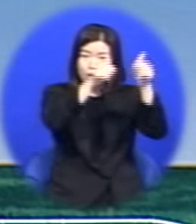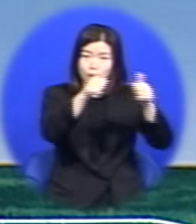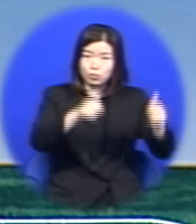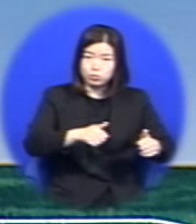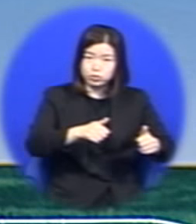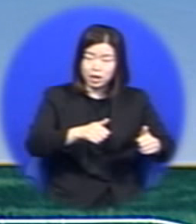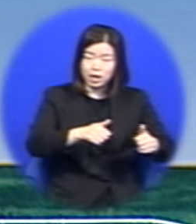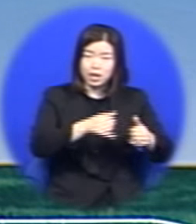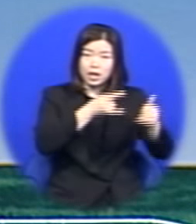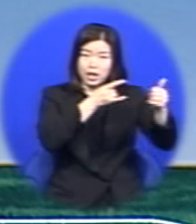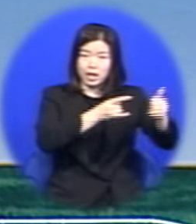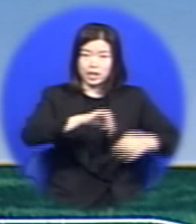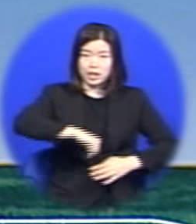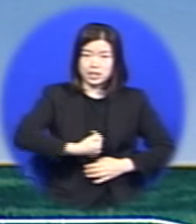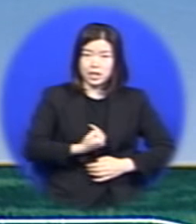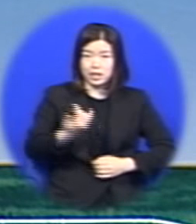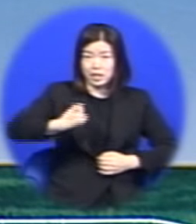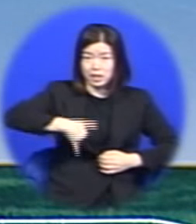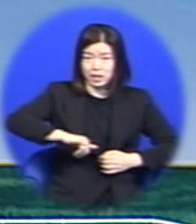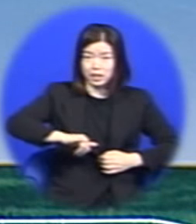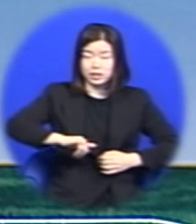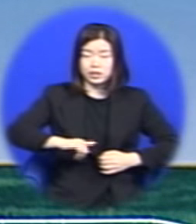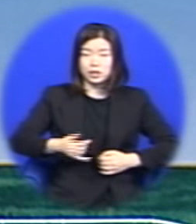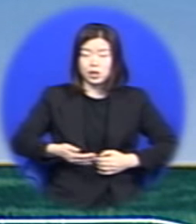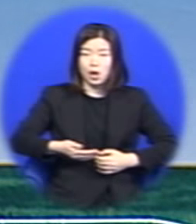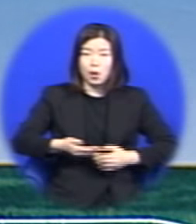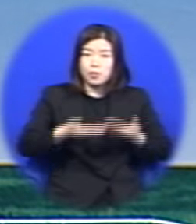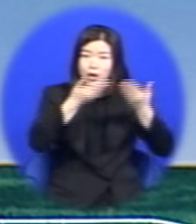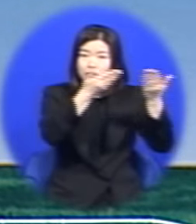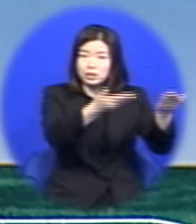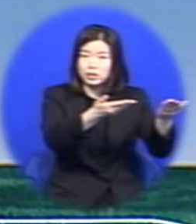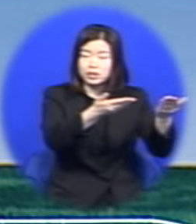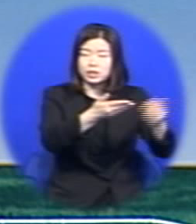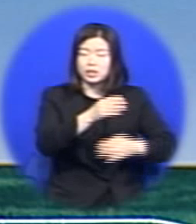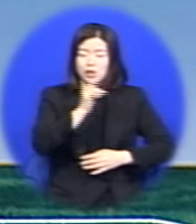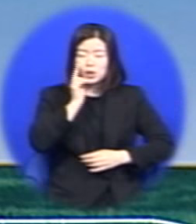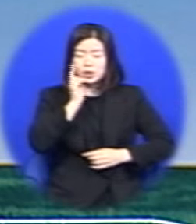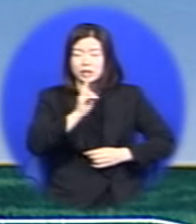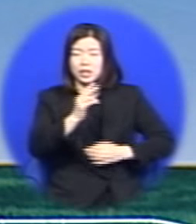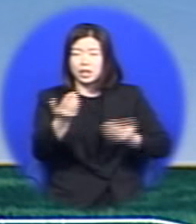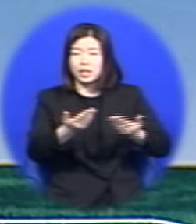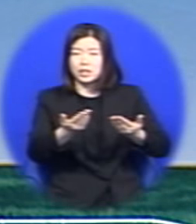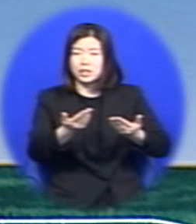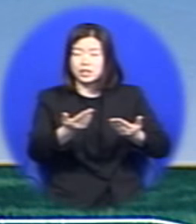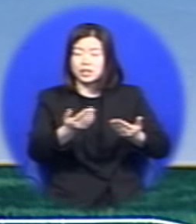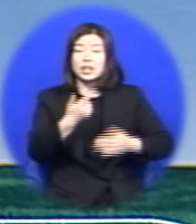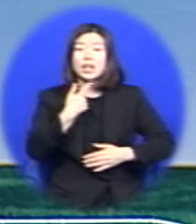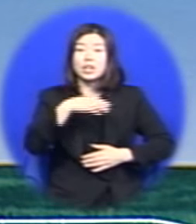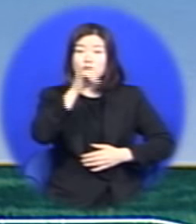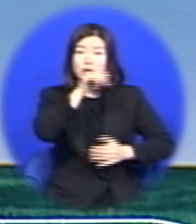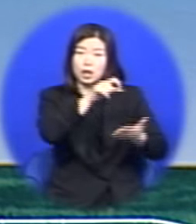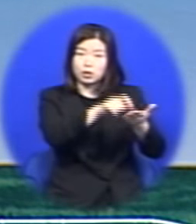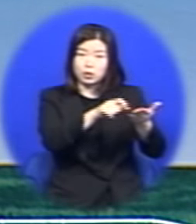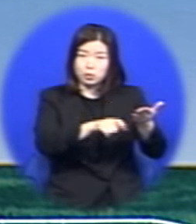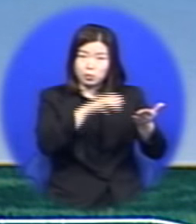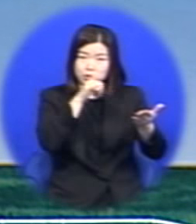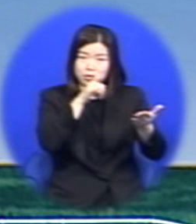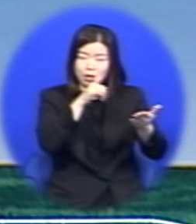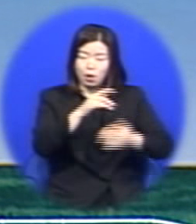우상에게 자기 자식을 제물로 바치는 이런 끔찍한 일을 행했다고 기록되어 있습니다. 어떻게